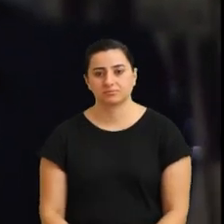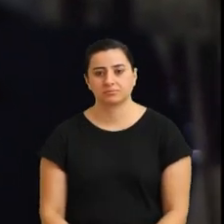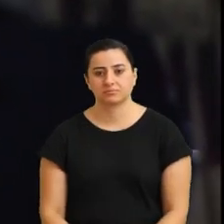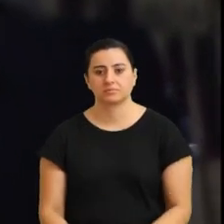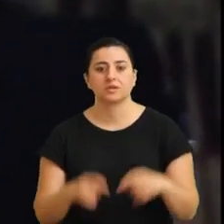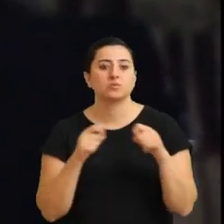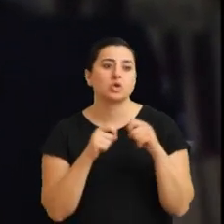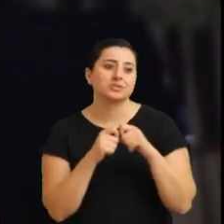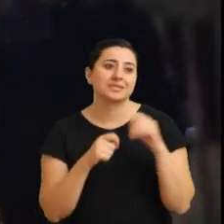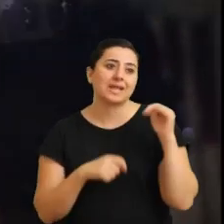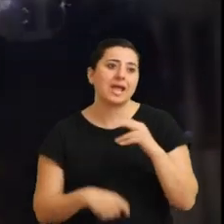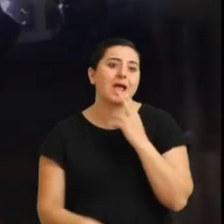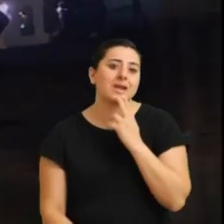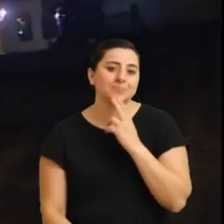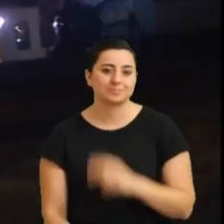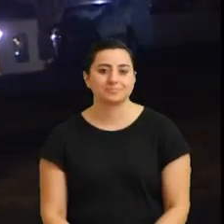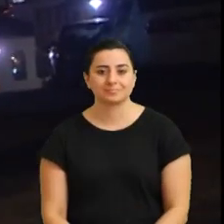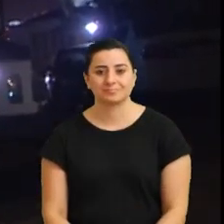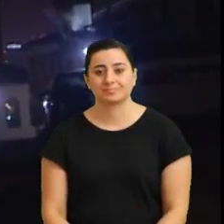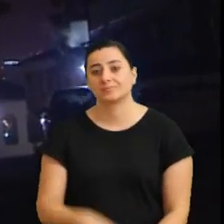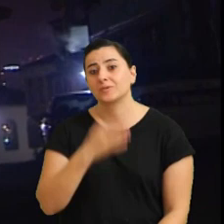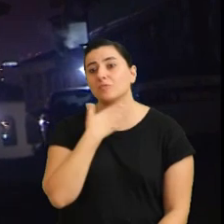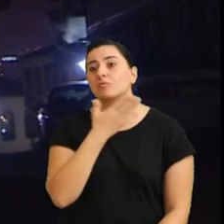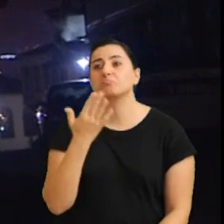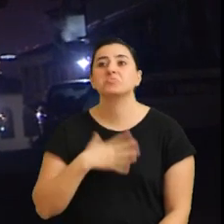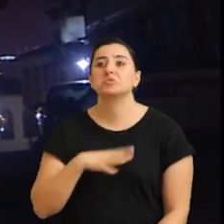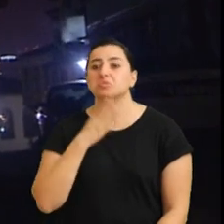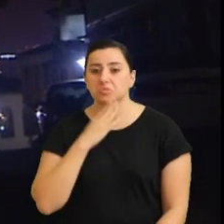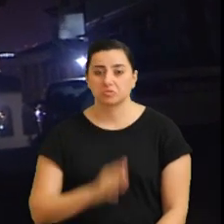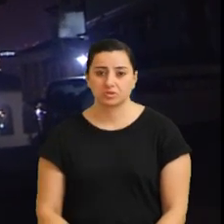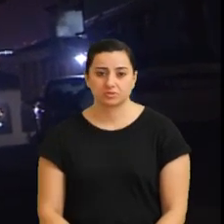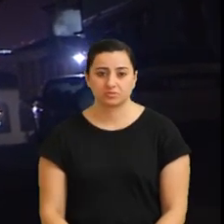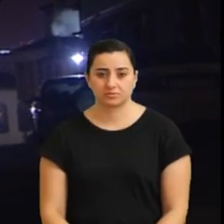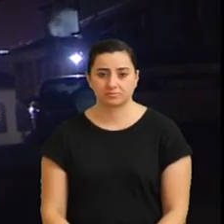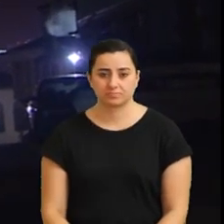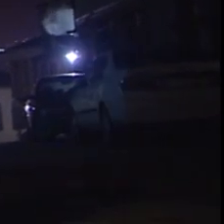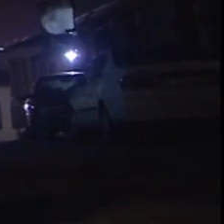Bozacı geldi hanım. Yok mu isteyen?